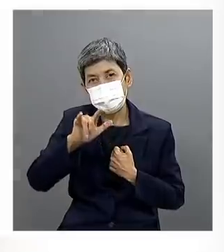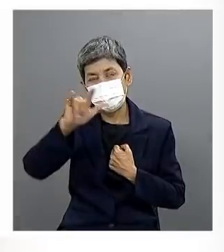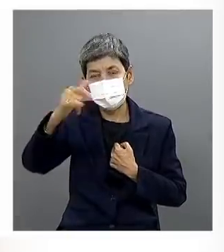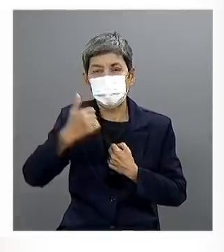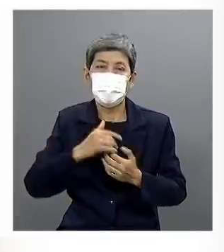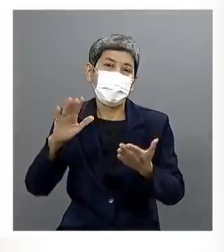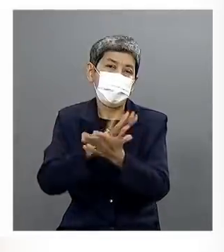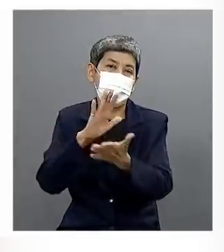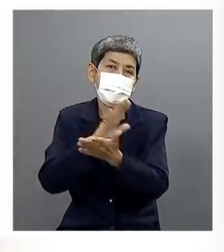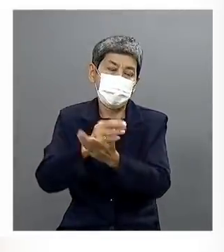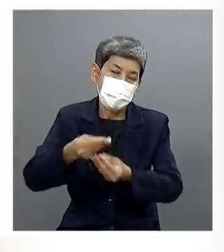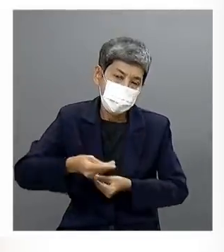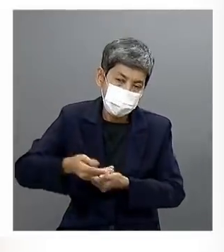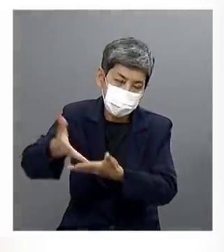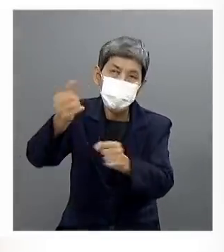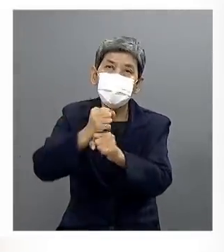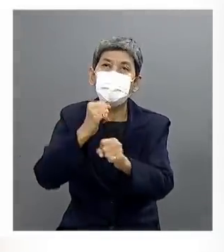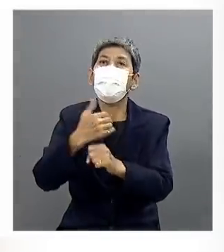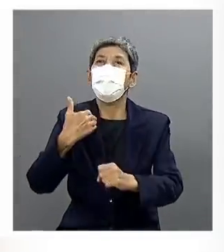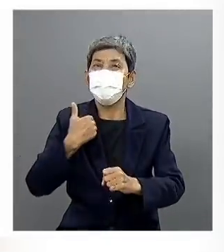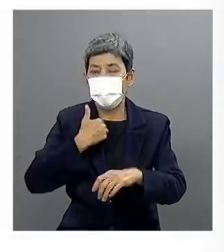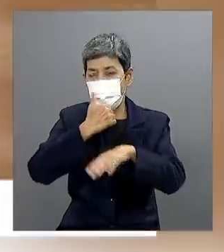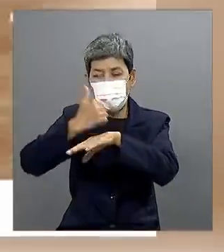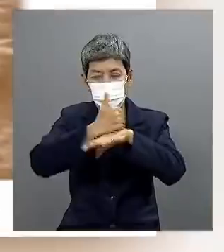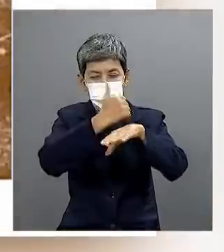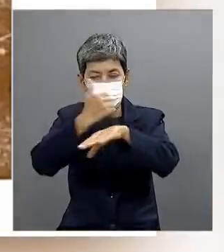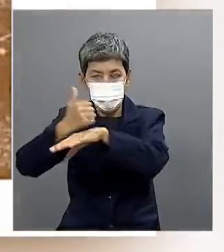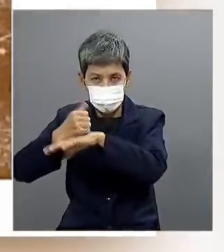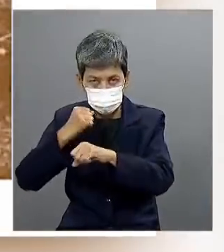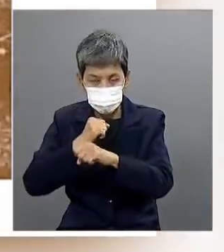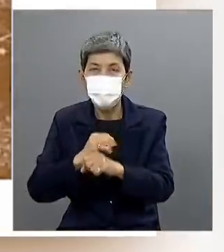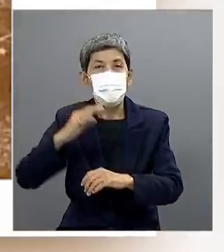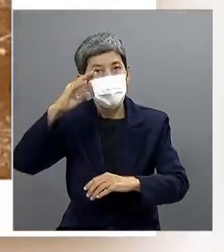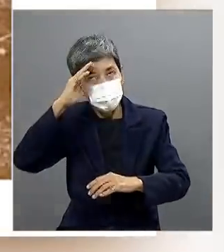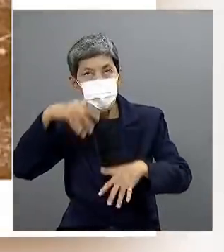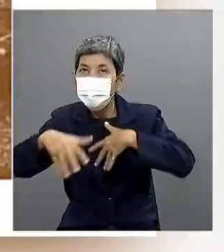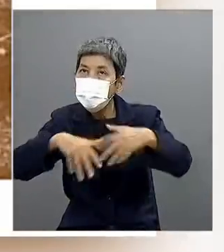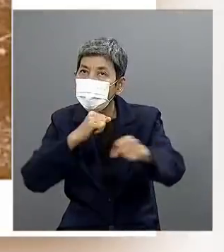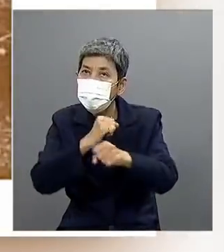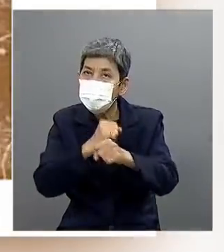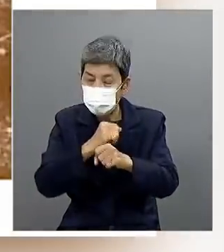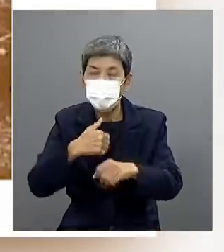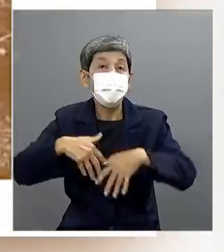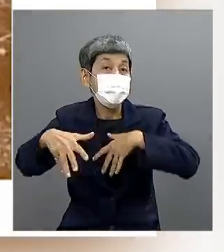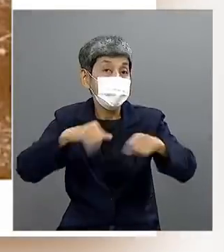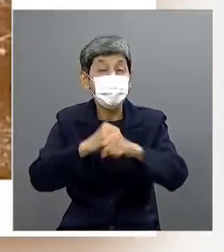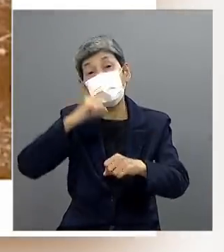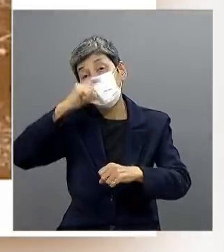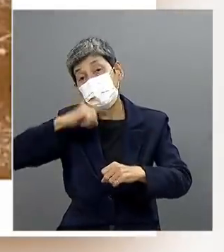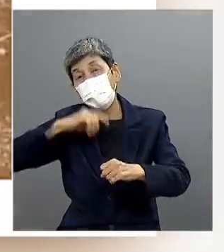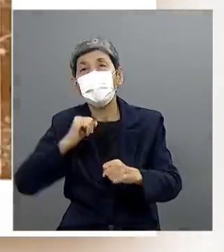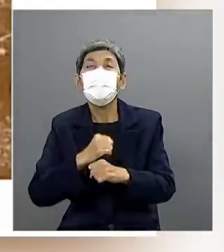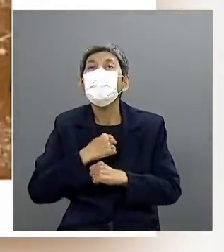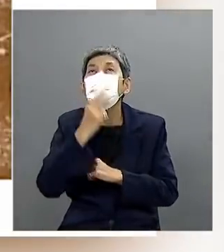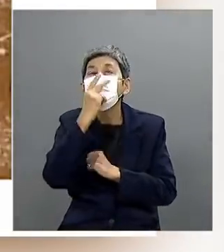พรชัยมงคลนะคะมีเจ้านายข้าราชบริการฝ่ายทหารและพลเรือนตลอดจนประชาชนชาวไทยไปคอย